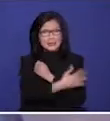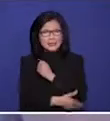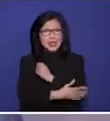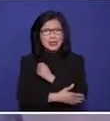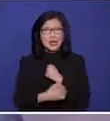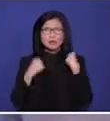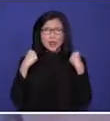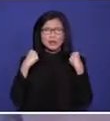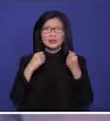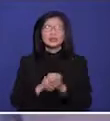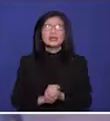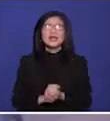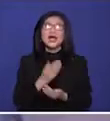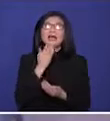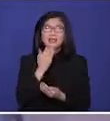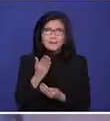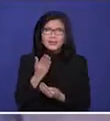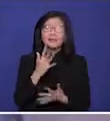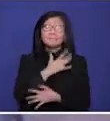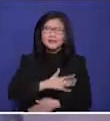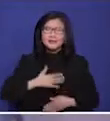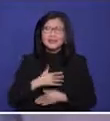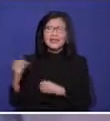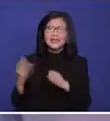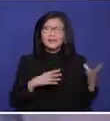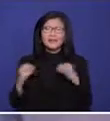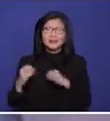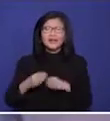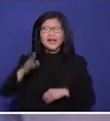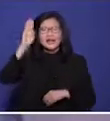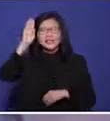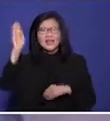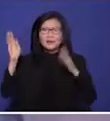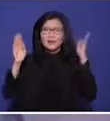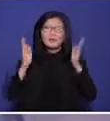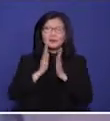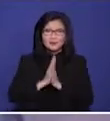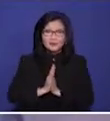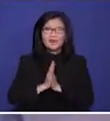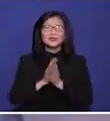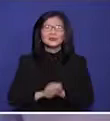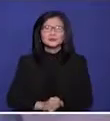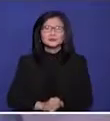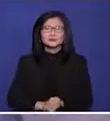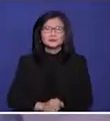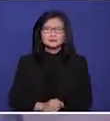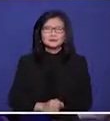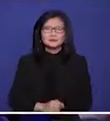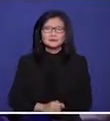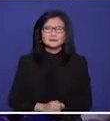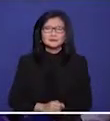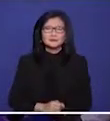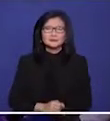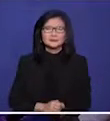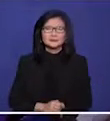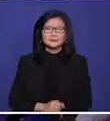kuat. Selamat menikmati debat. Assalamualaikum warahmatullahi wabarakatuh.